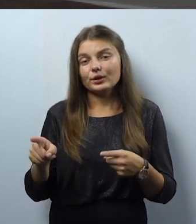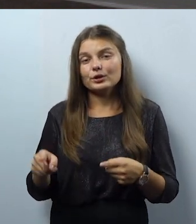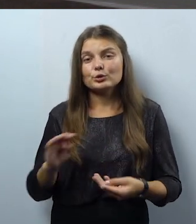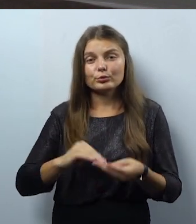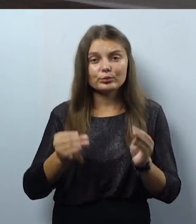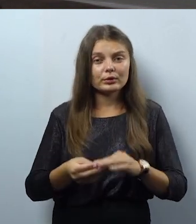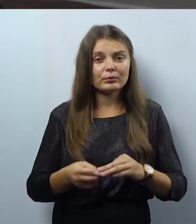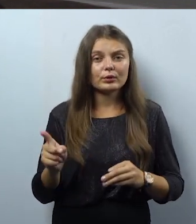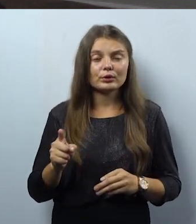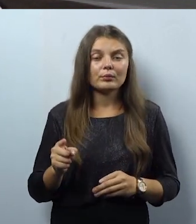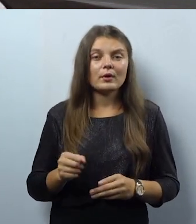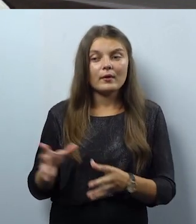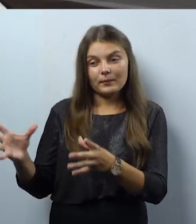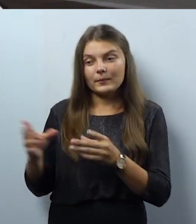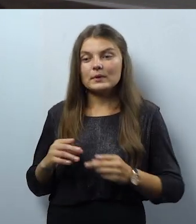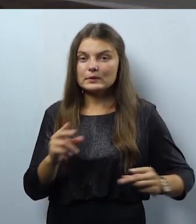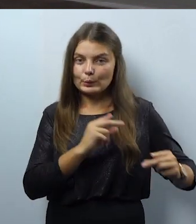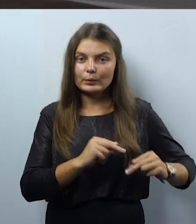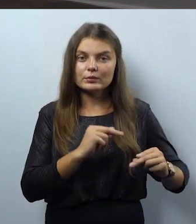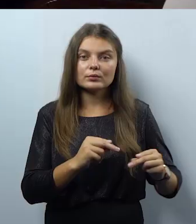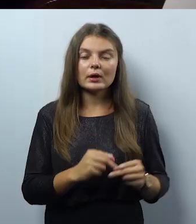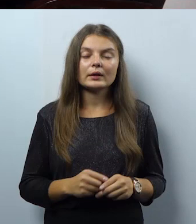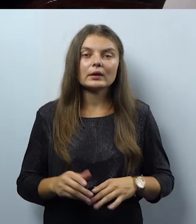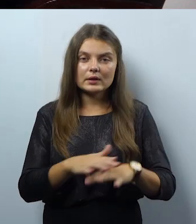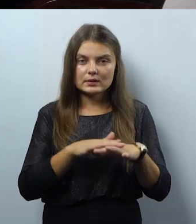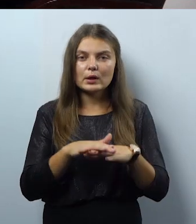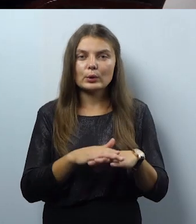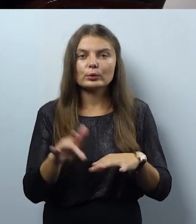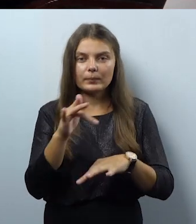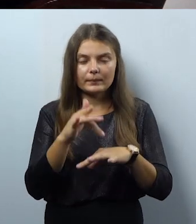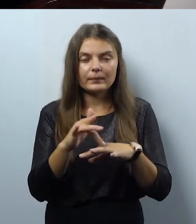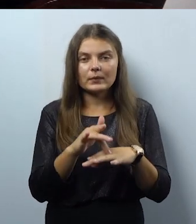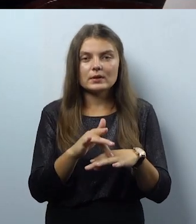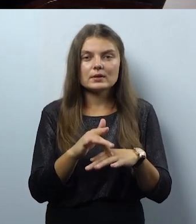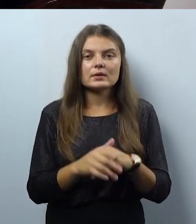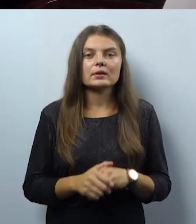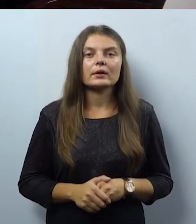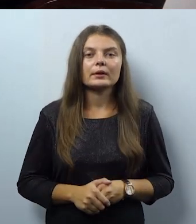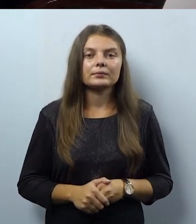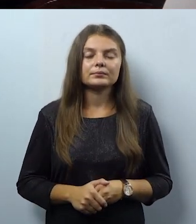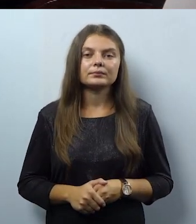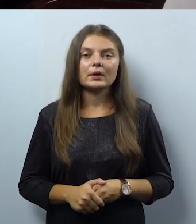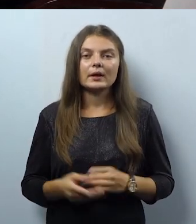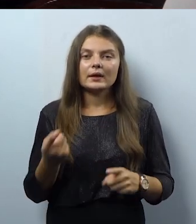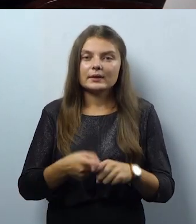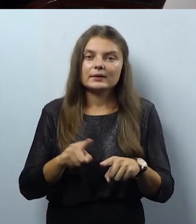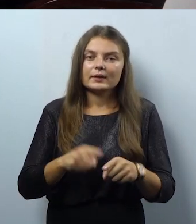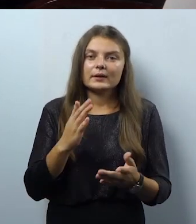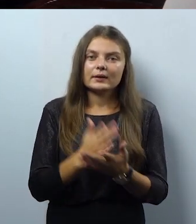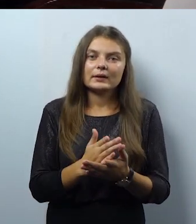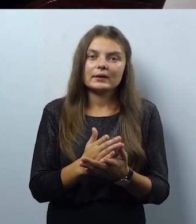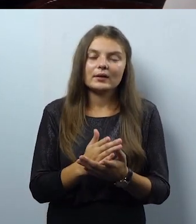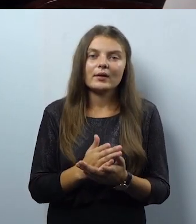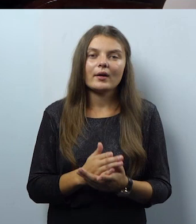щодо співпраці між Бурштинською ТЕЦ і громадою міста, і зараз з територіальною громадою. Це екологічний податок. Як на вашу